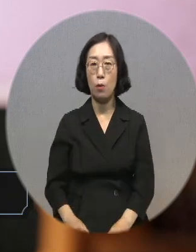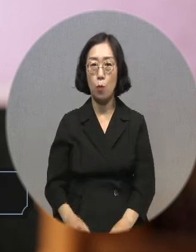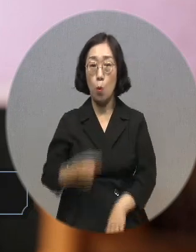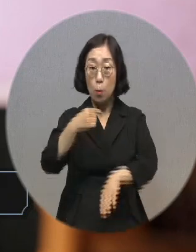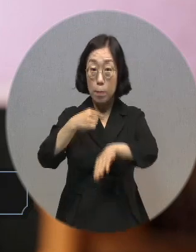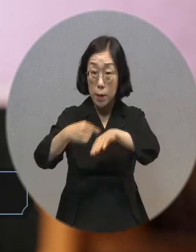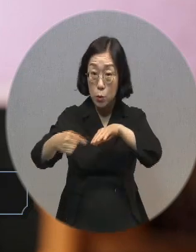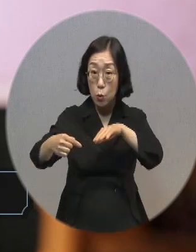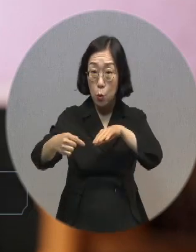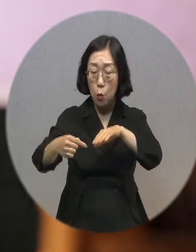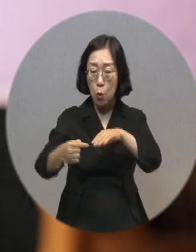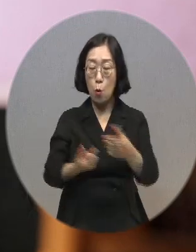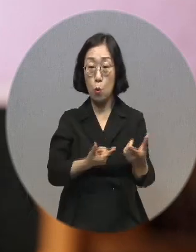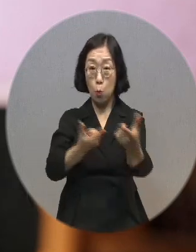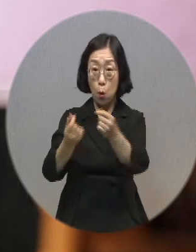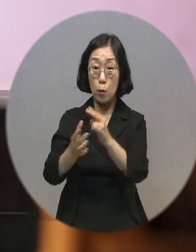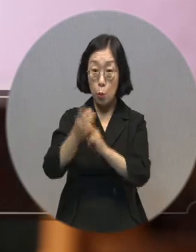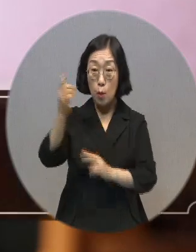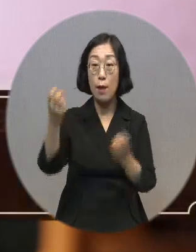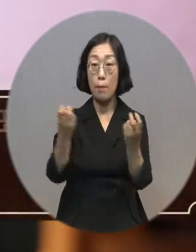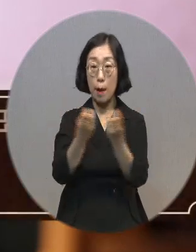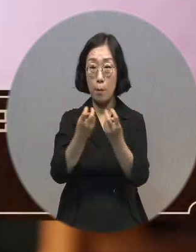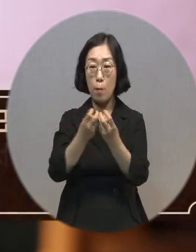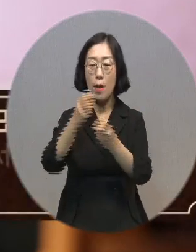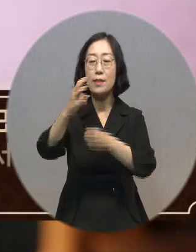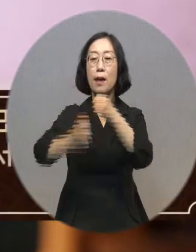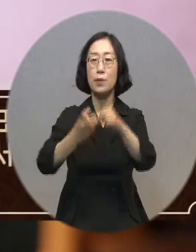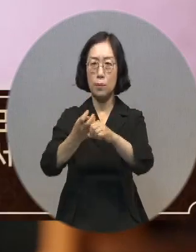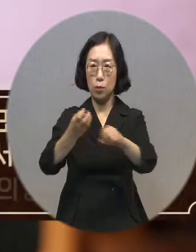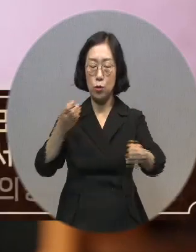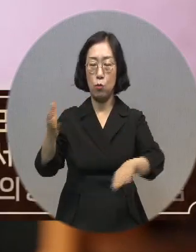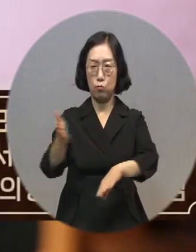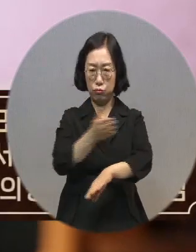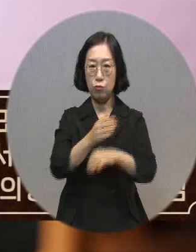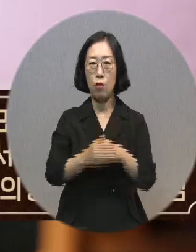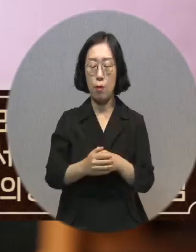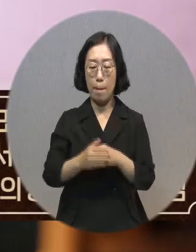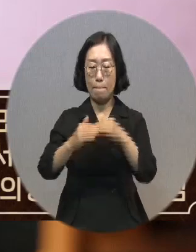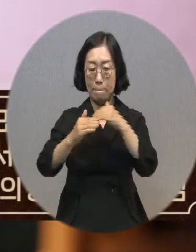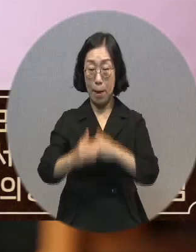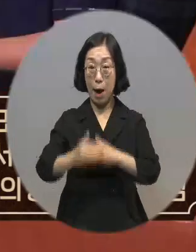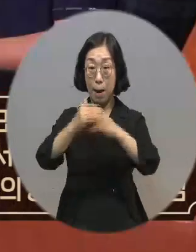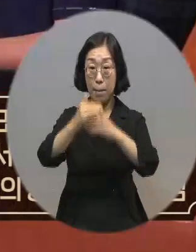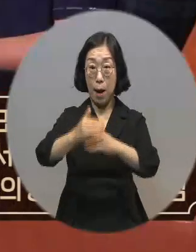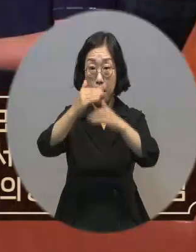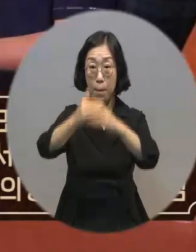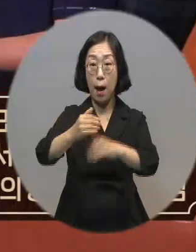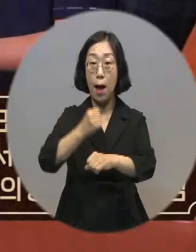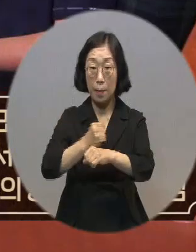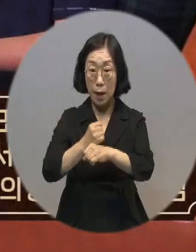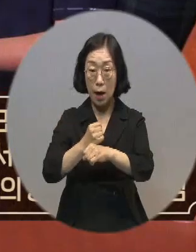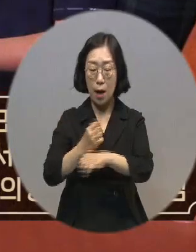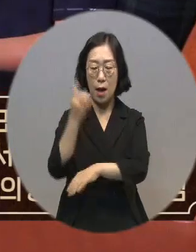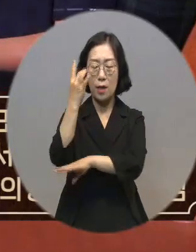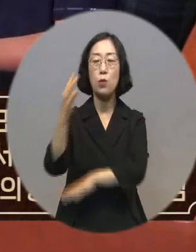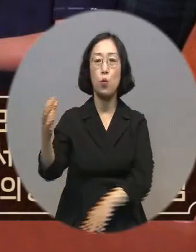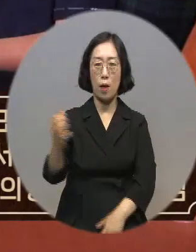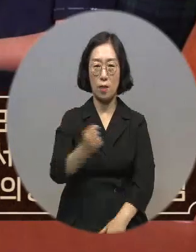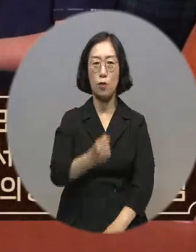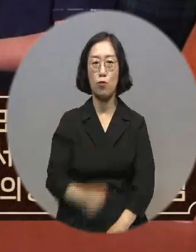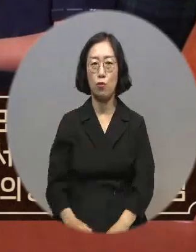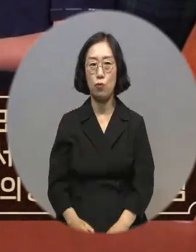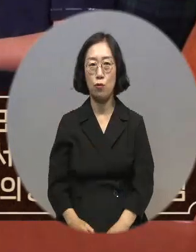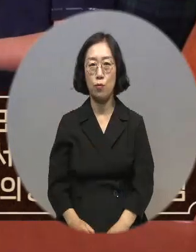한 30년 됐거든요. 네. 단계별 평화적으로 통일한다. 그 토대 위에서 하는데 통일이라는 건 현실의